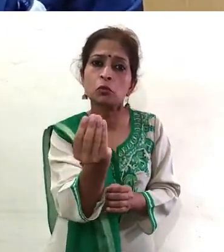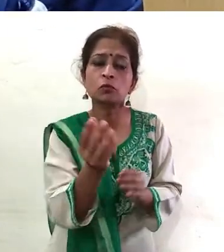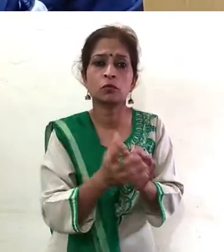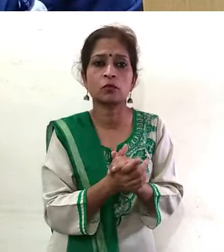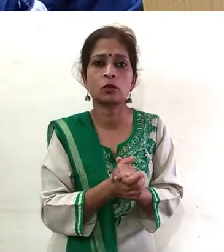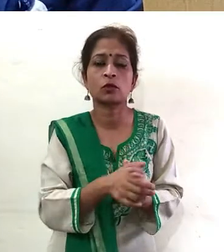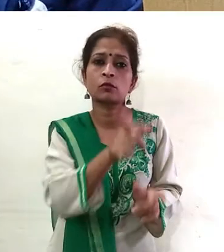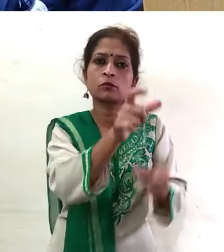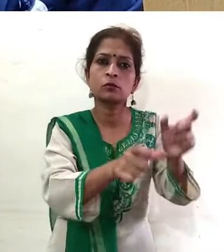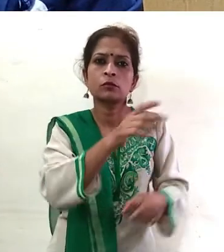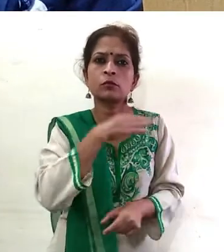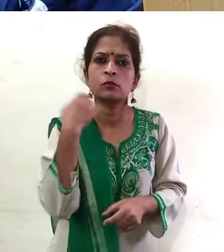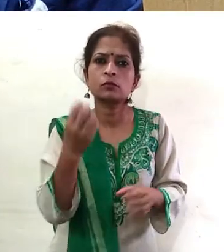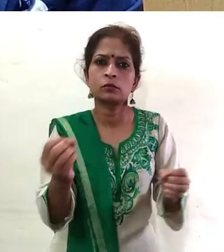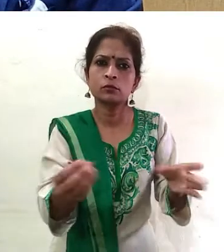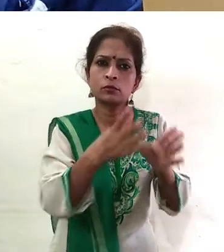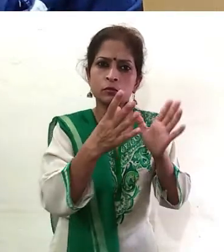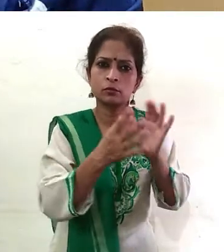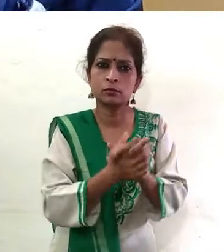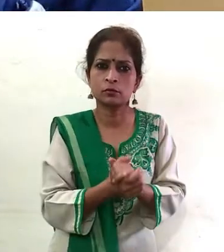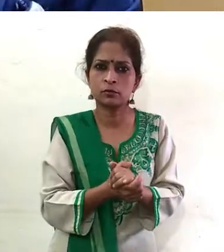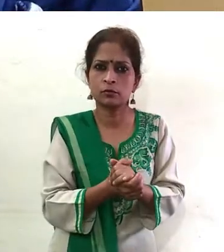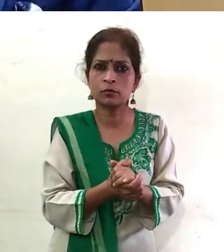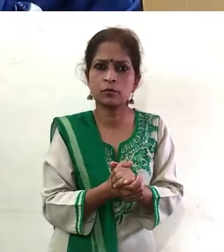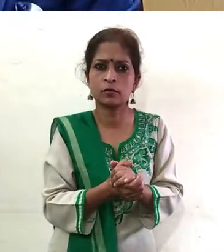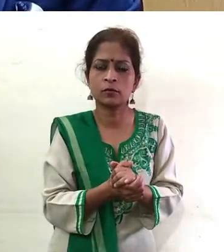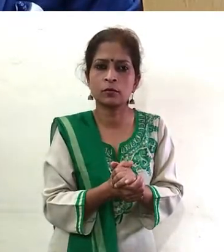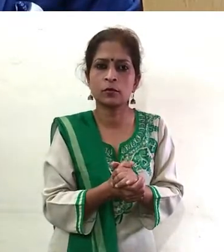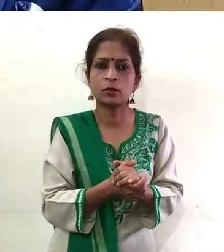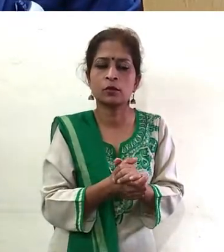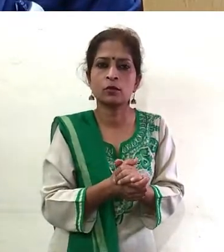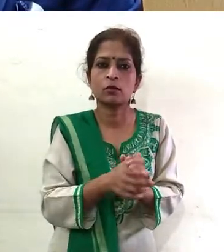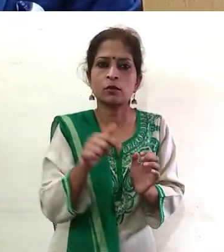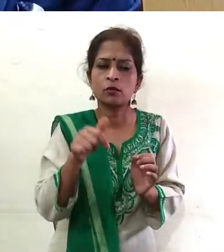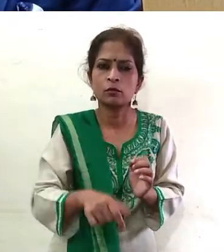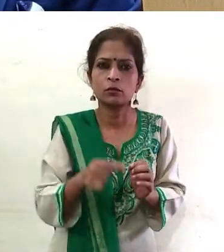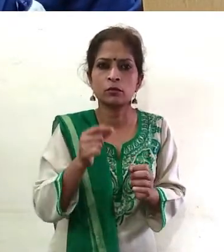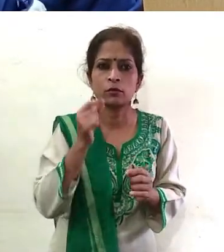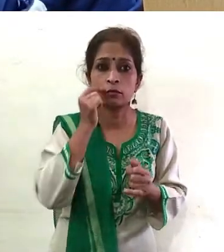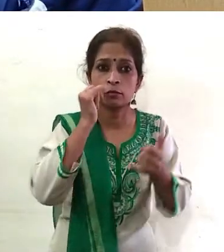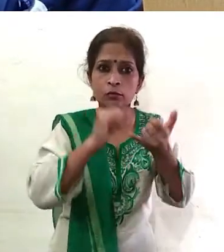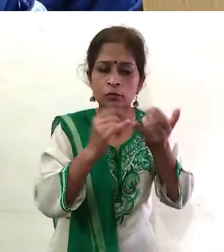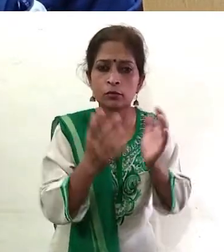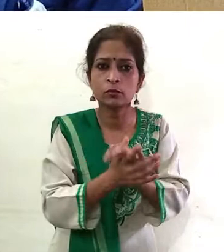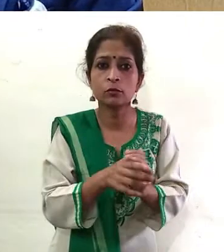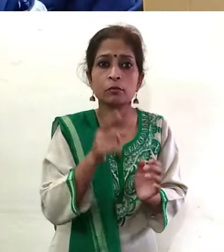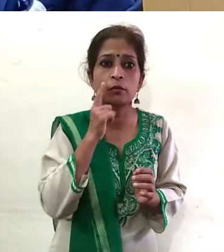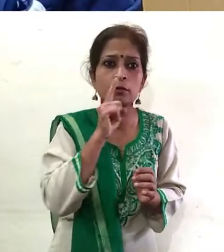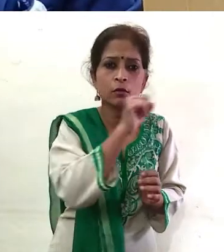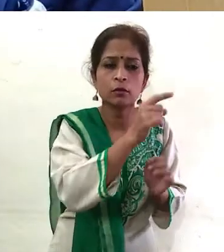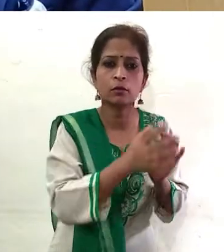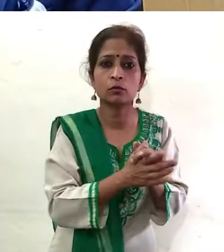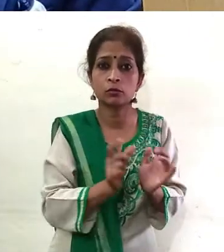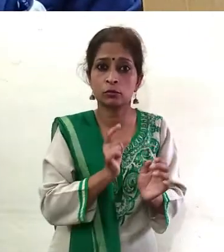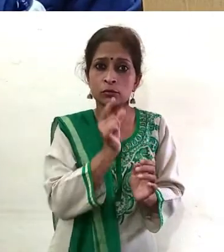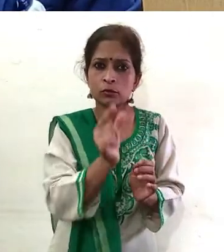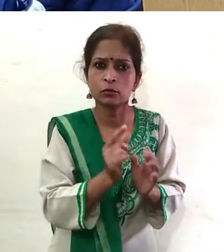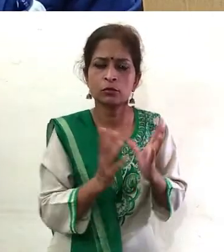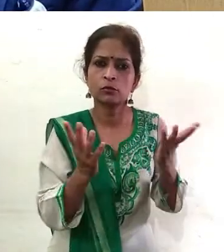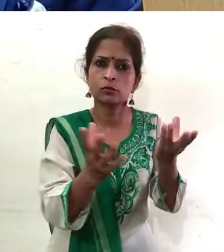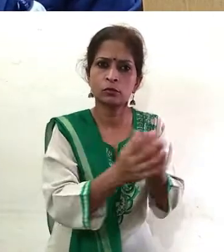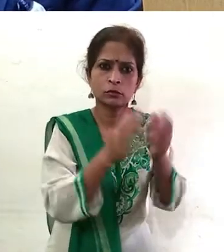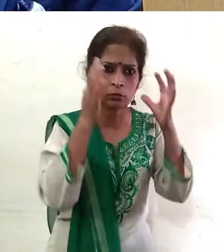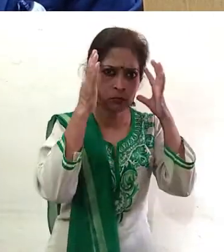लोग मरने लगे और कि मुझे अपनी से उनके पिता उनके चाचा इन लोगों ने तय किया